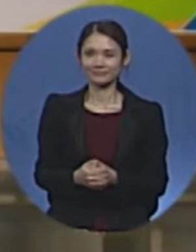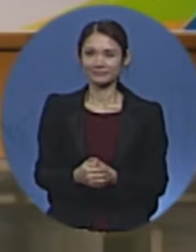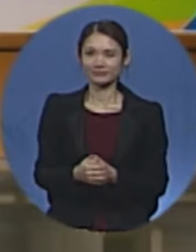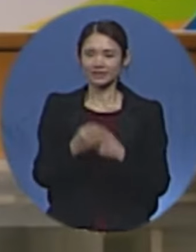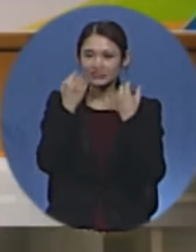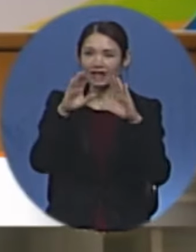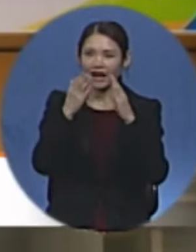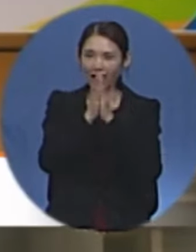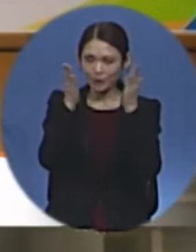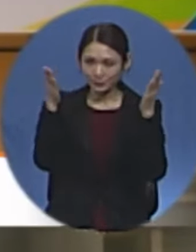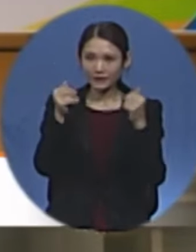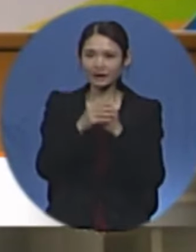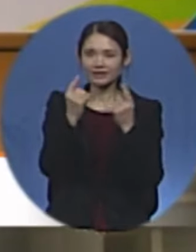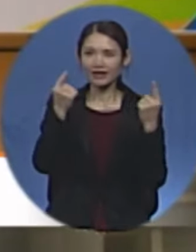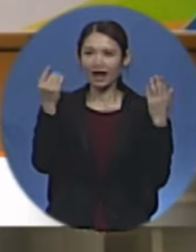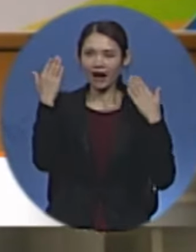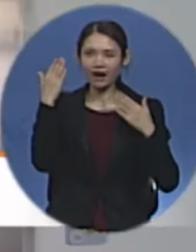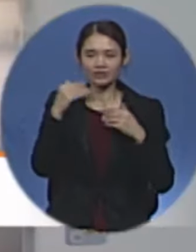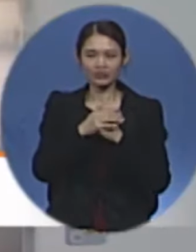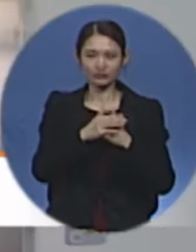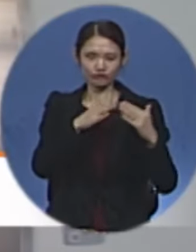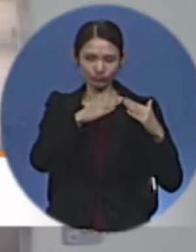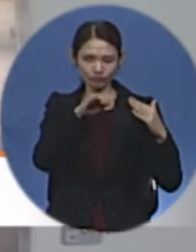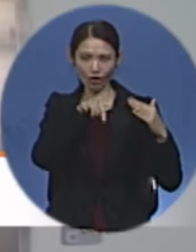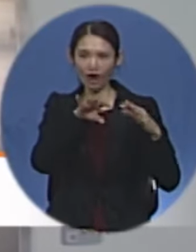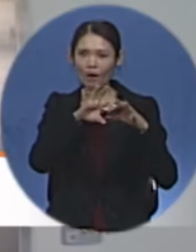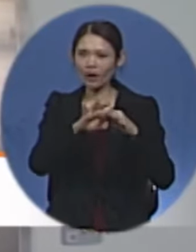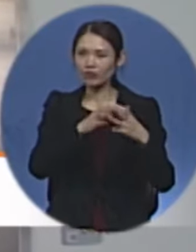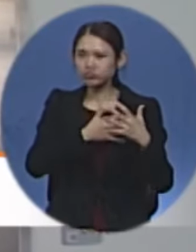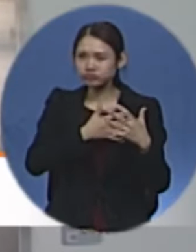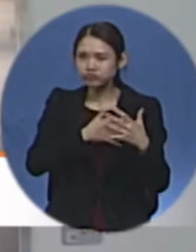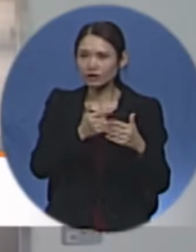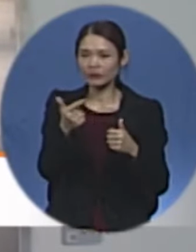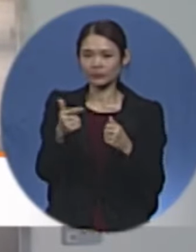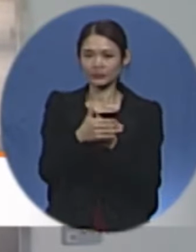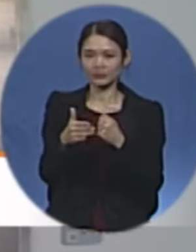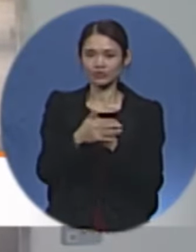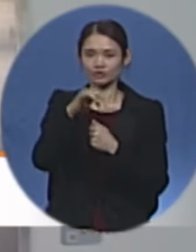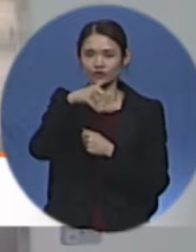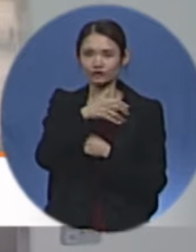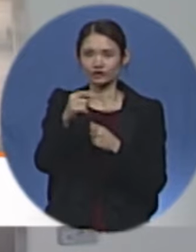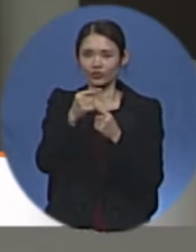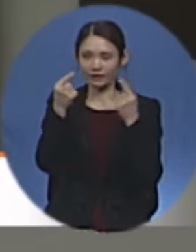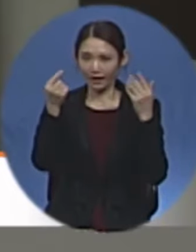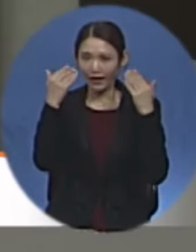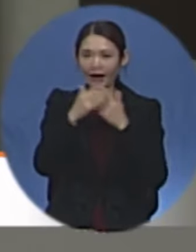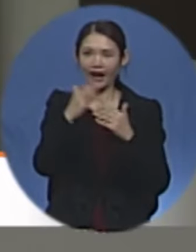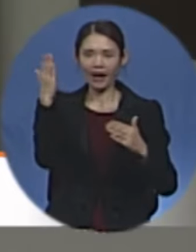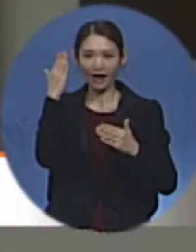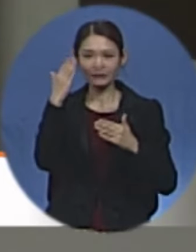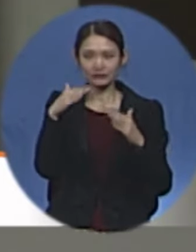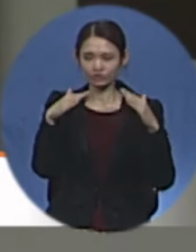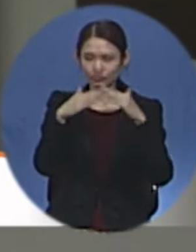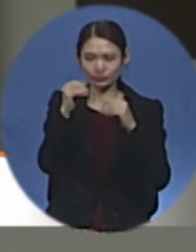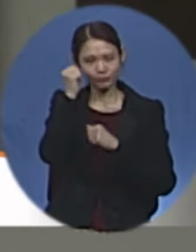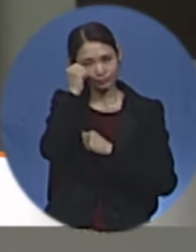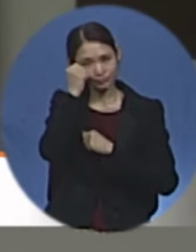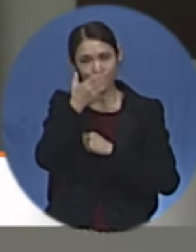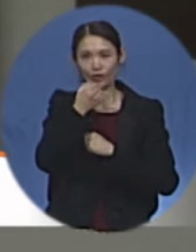새 학기를 맞아 대학생들의 주거 불안정이 지속되는 가운데 국립순천대학교가 학생들의 주거복지 향상을